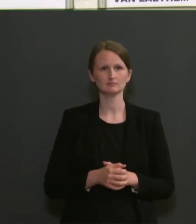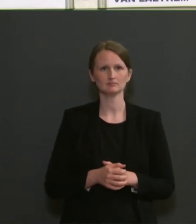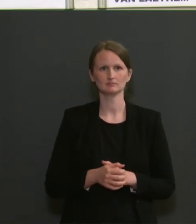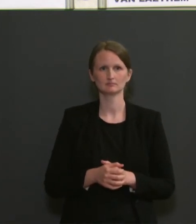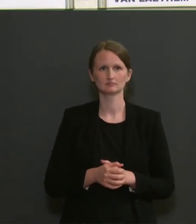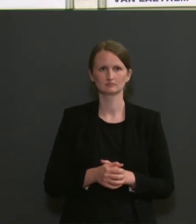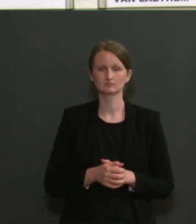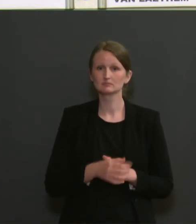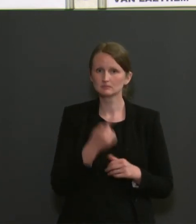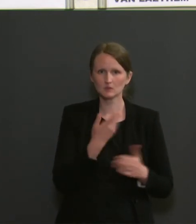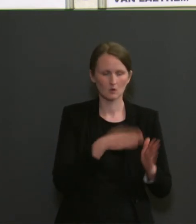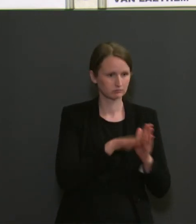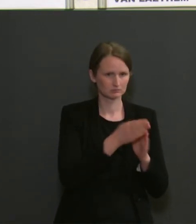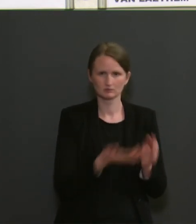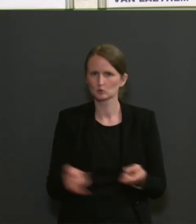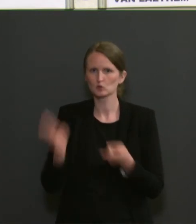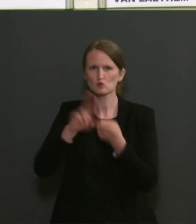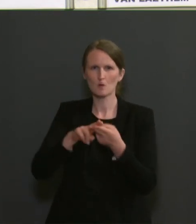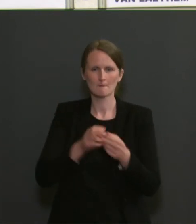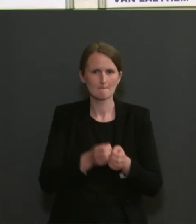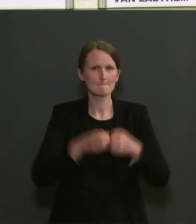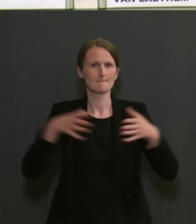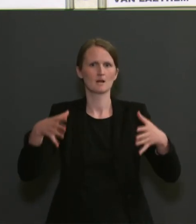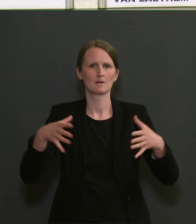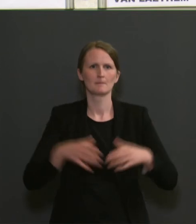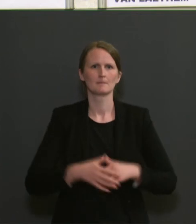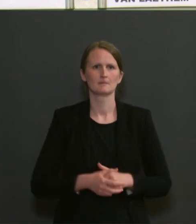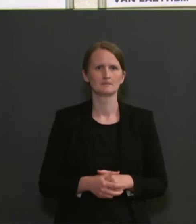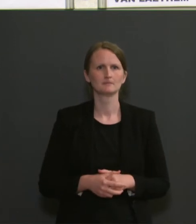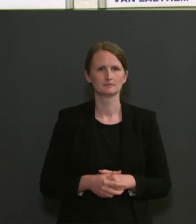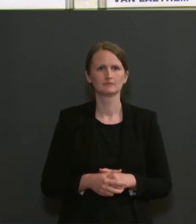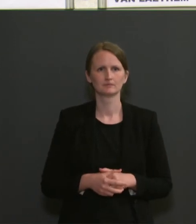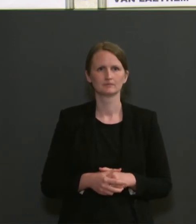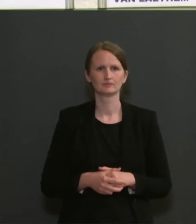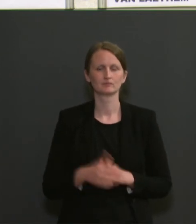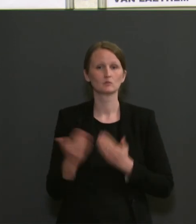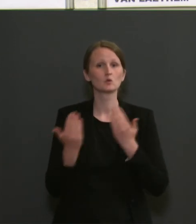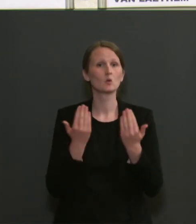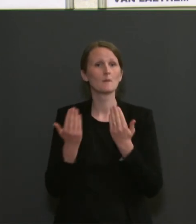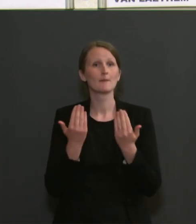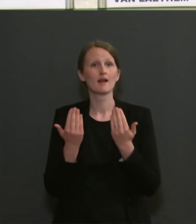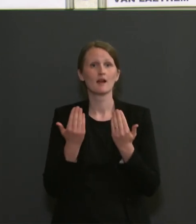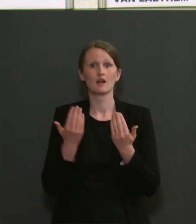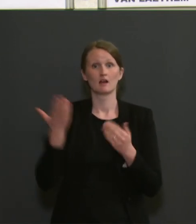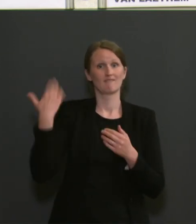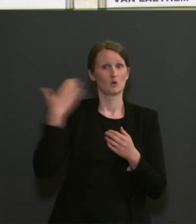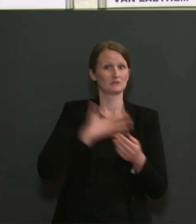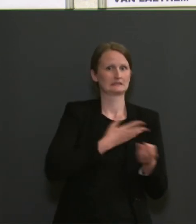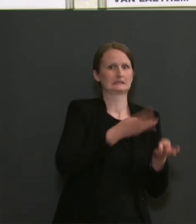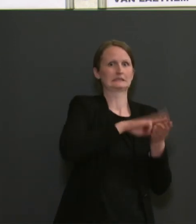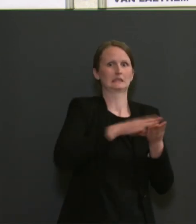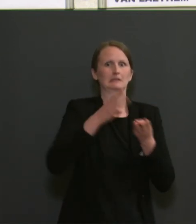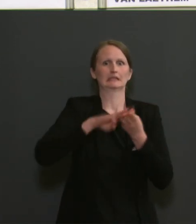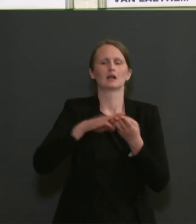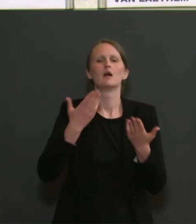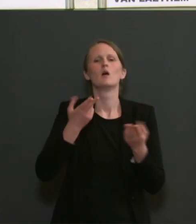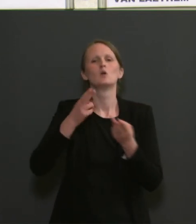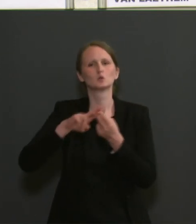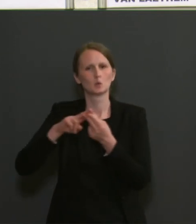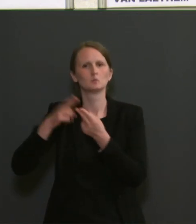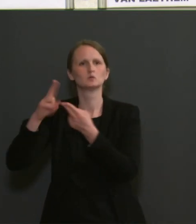moins pire, je me permets cette expression, que ce qu'on a déjà connu il y a peu où on triplait, mais ça reste un doublement du nombre de